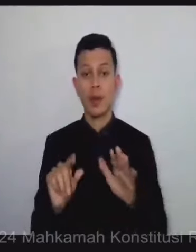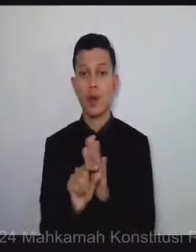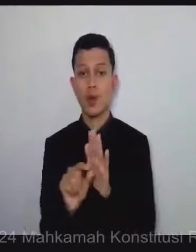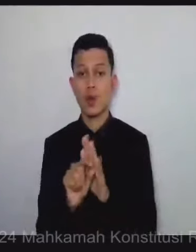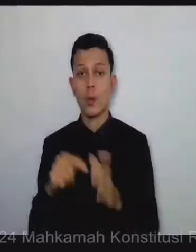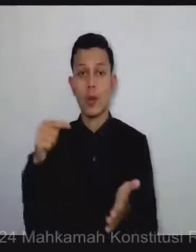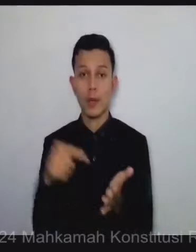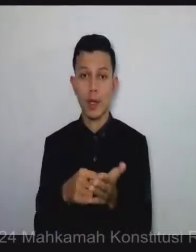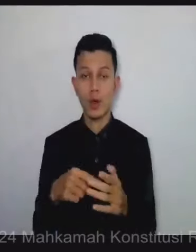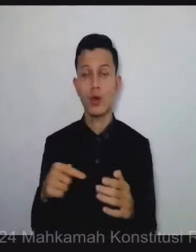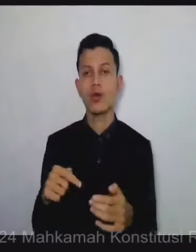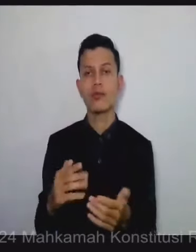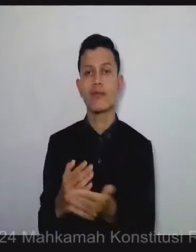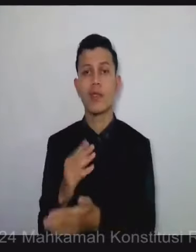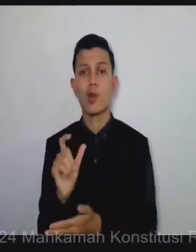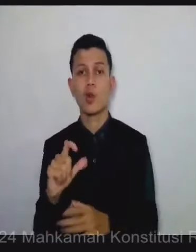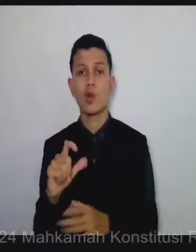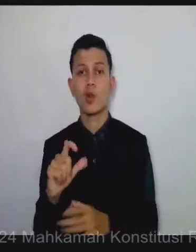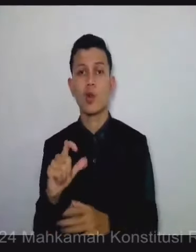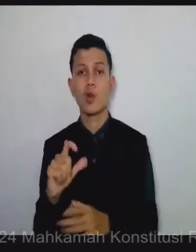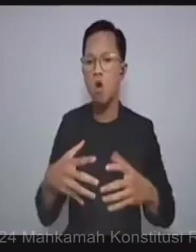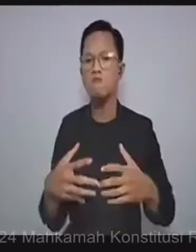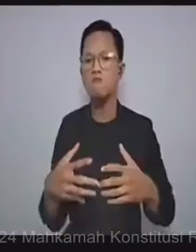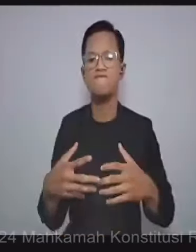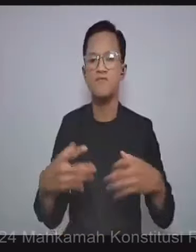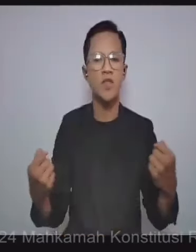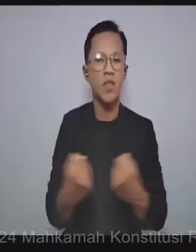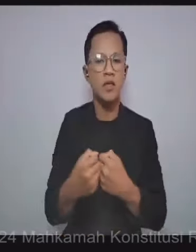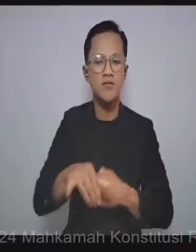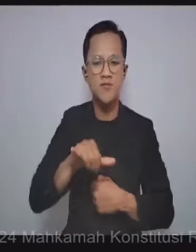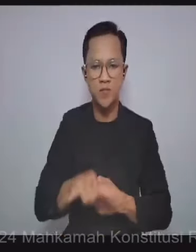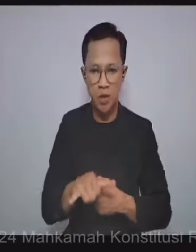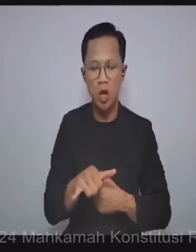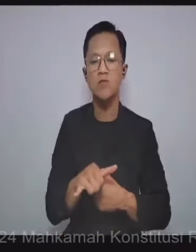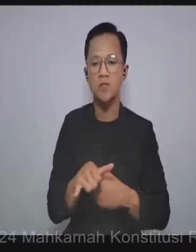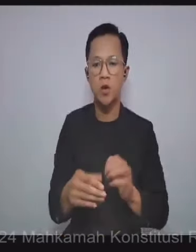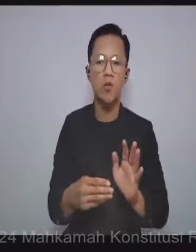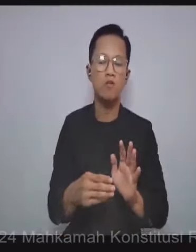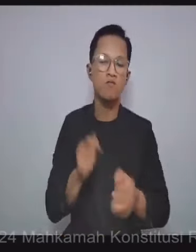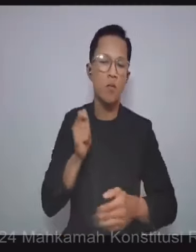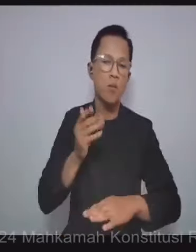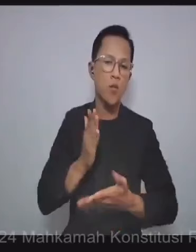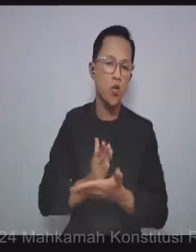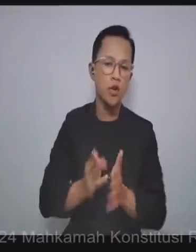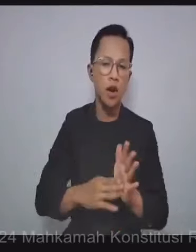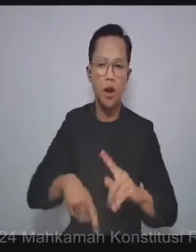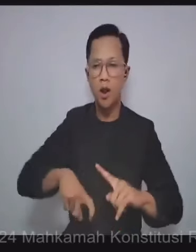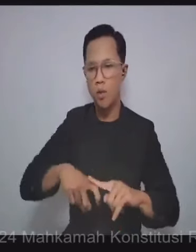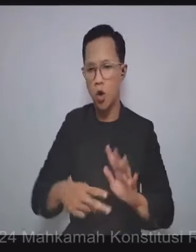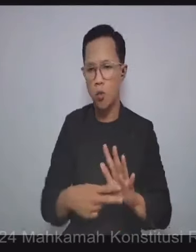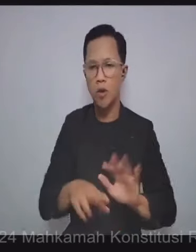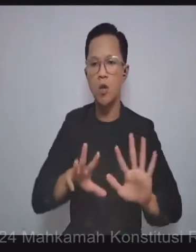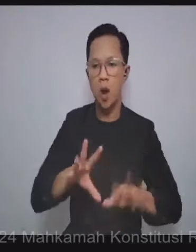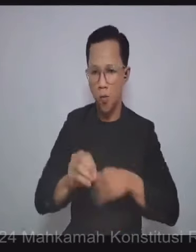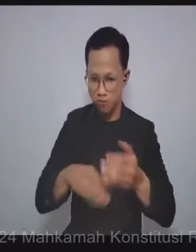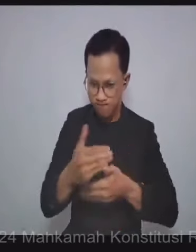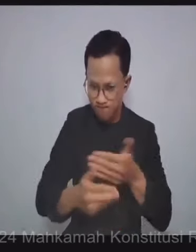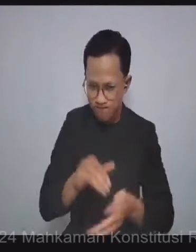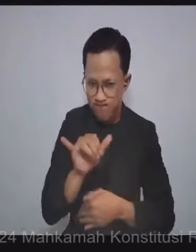1945 secara bersyarat sehingga termohon berkewajiban melaksanakan putusan MK 9 2023 bahwa untuk menilanjuti putusan